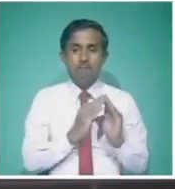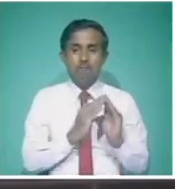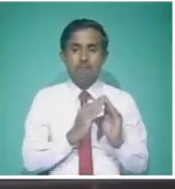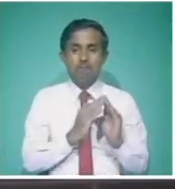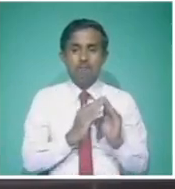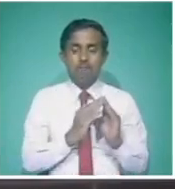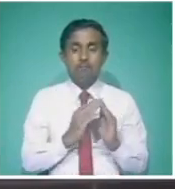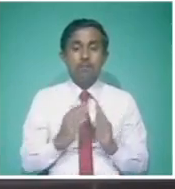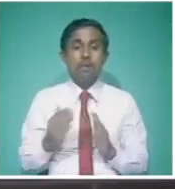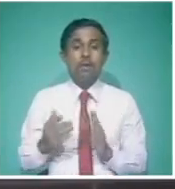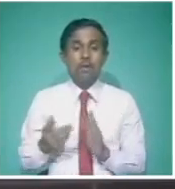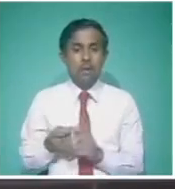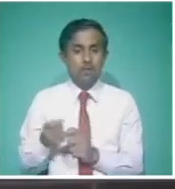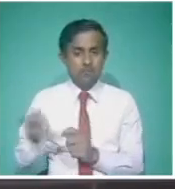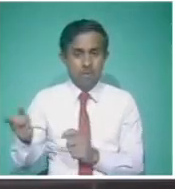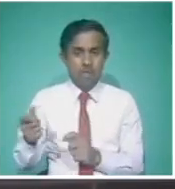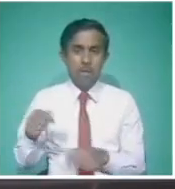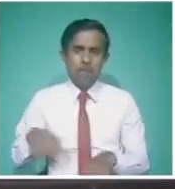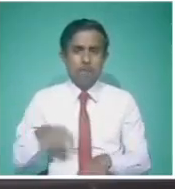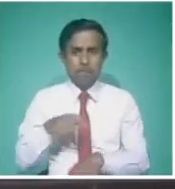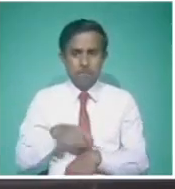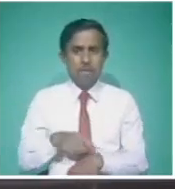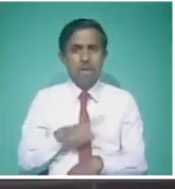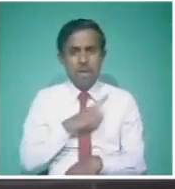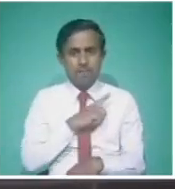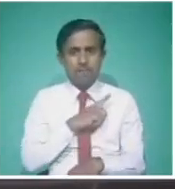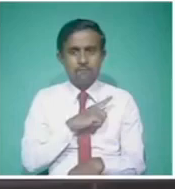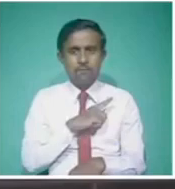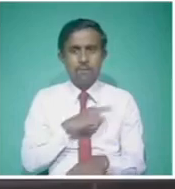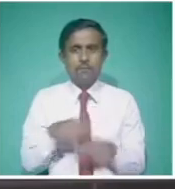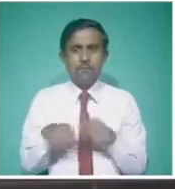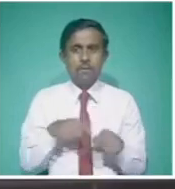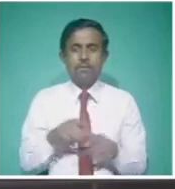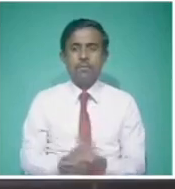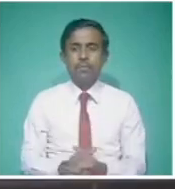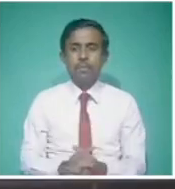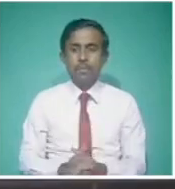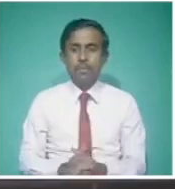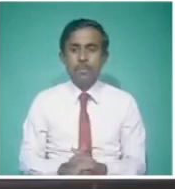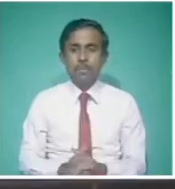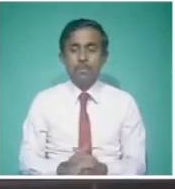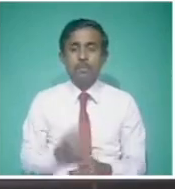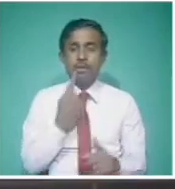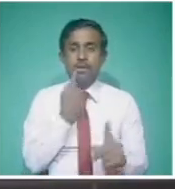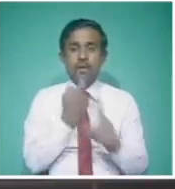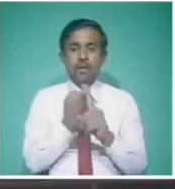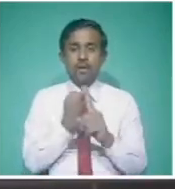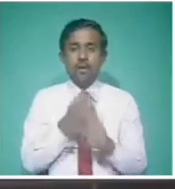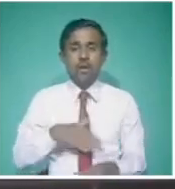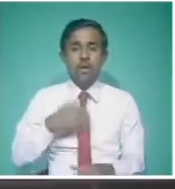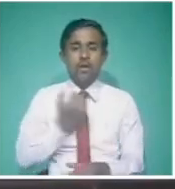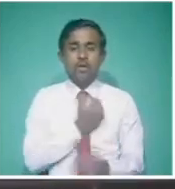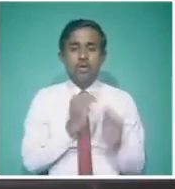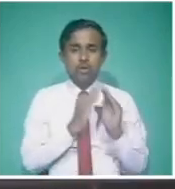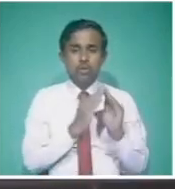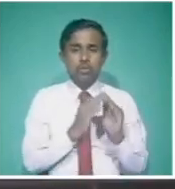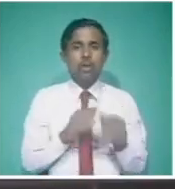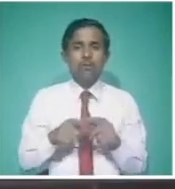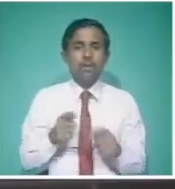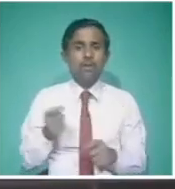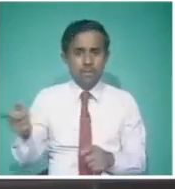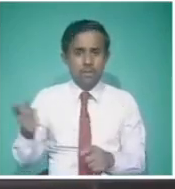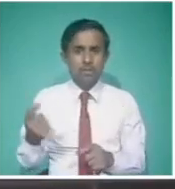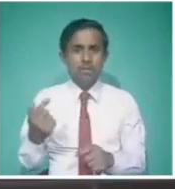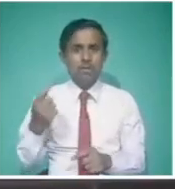මර්චන්ට්ස් වෝඩ් එක. ඒ මේ වෙනකොටත් තියෙනවා. ඒ වගේම මහනුවර ප්‍රධාන රෝහලෙත් ඒ ගෙවන